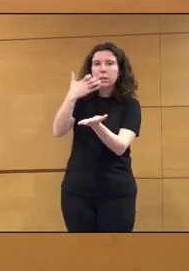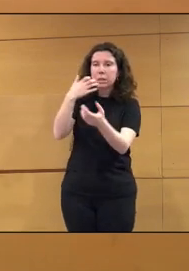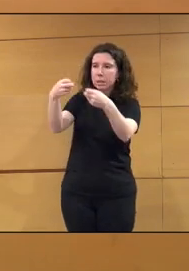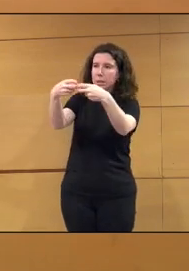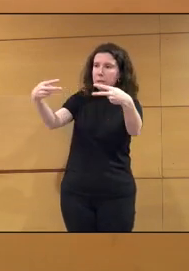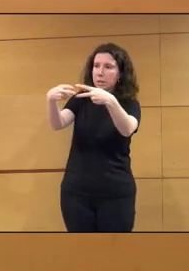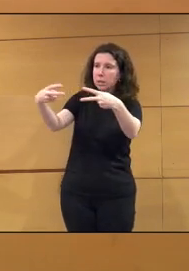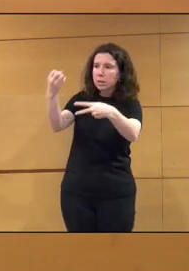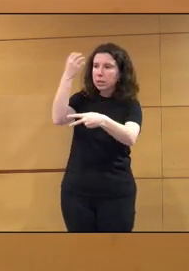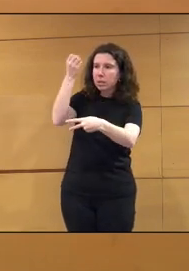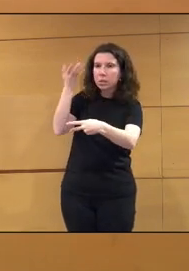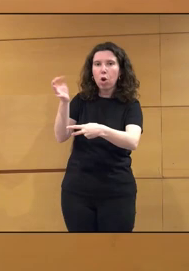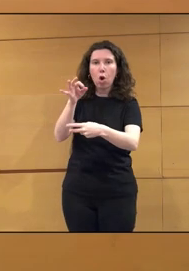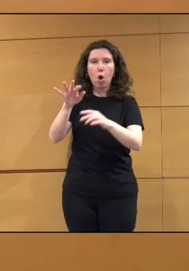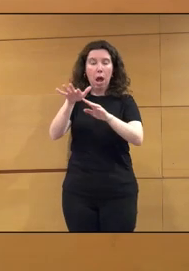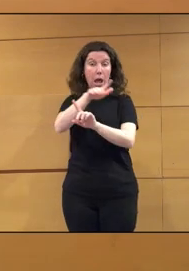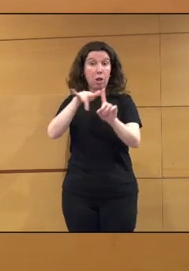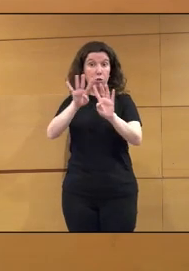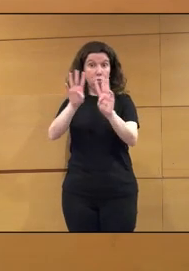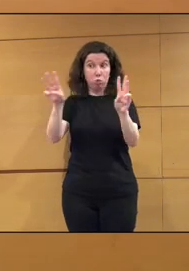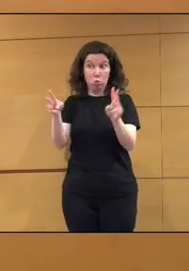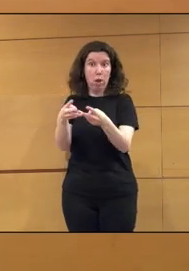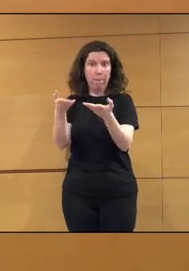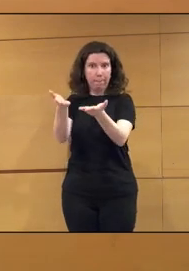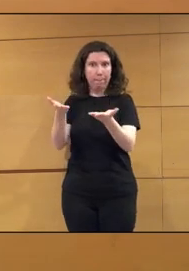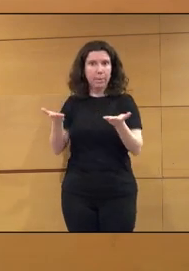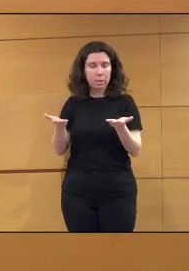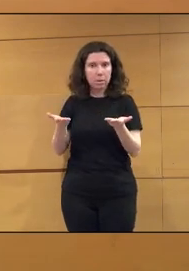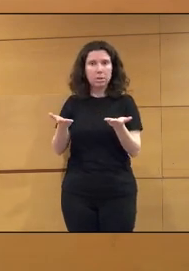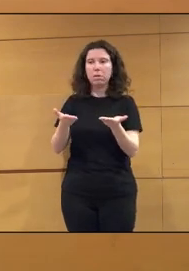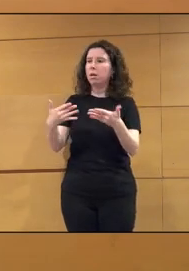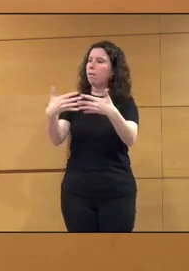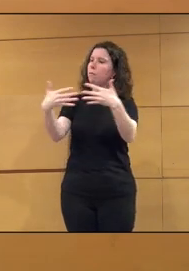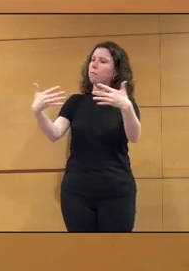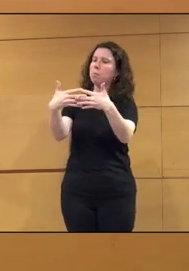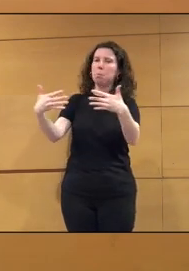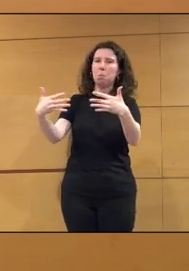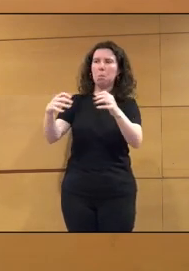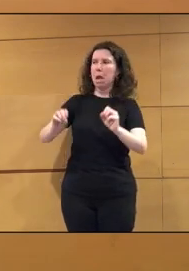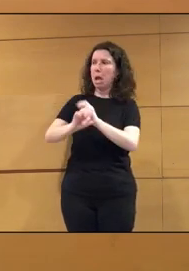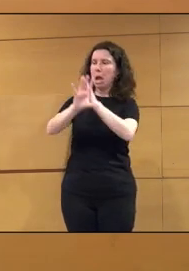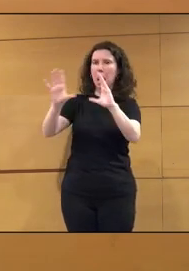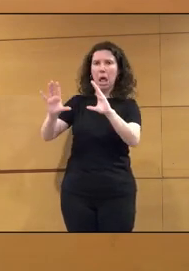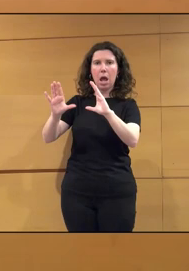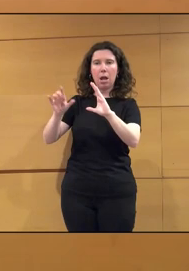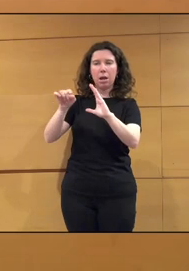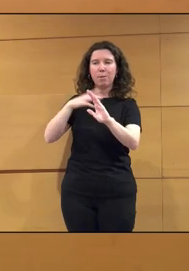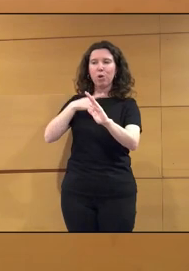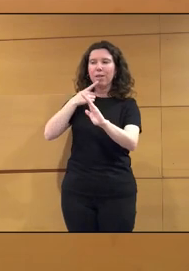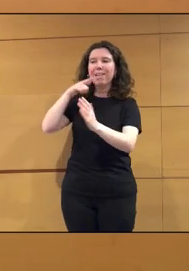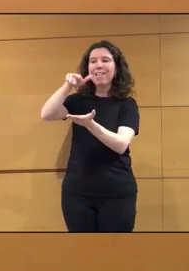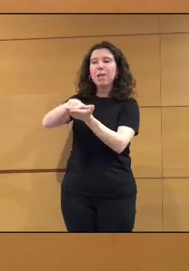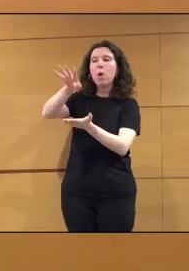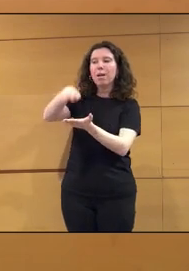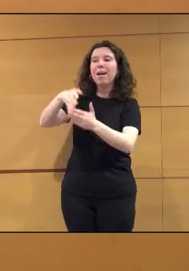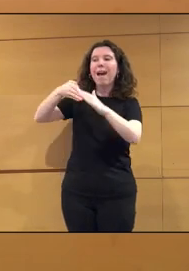de l'administració pública amb un llenguatge planer, amb una comunicació clara, facilitarà l'accés al català. I això ens